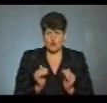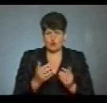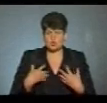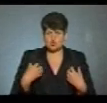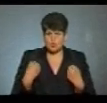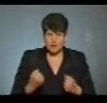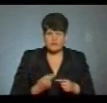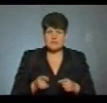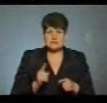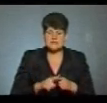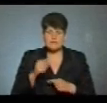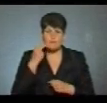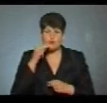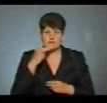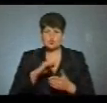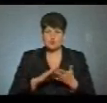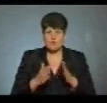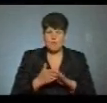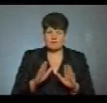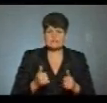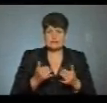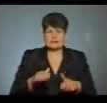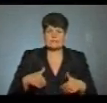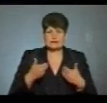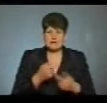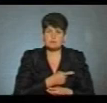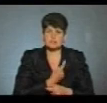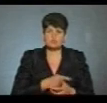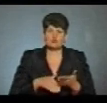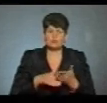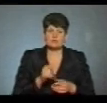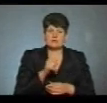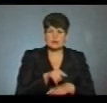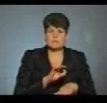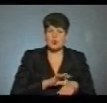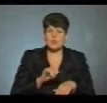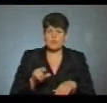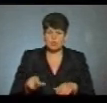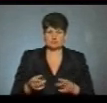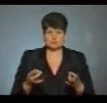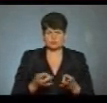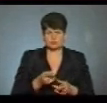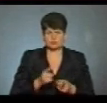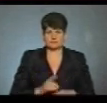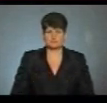Це поліпшує умови для надання медичної допомоги тим хворим, що її гостро